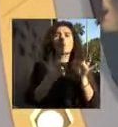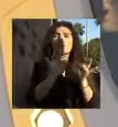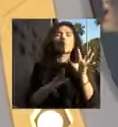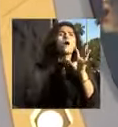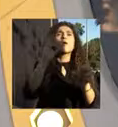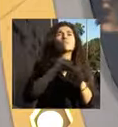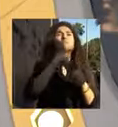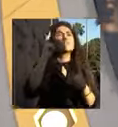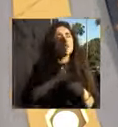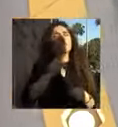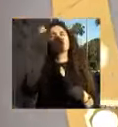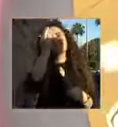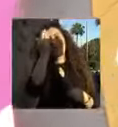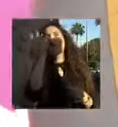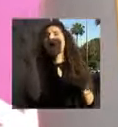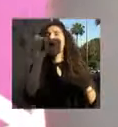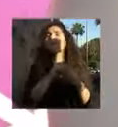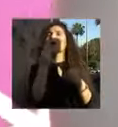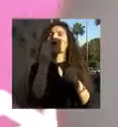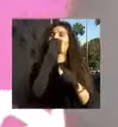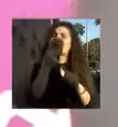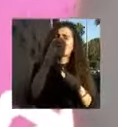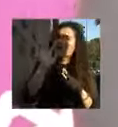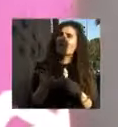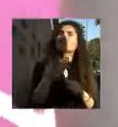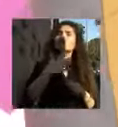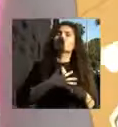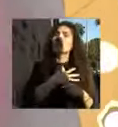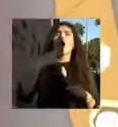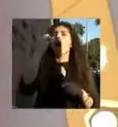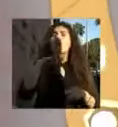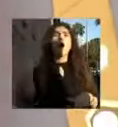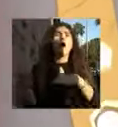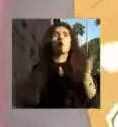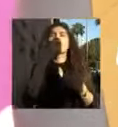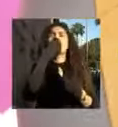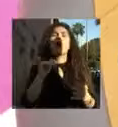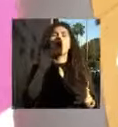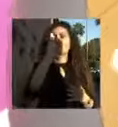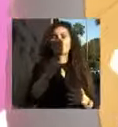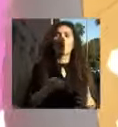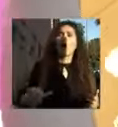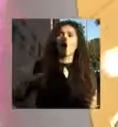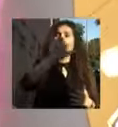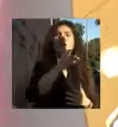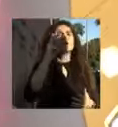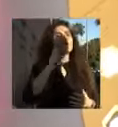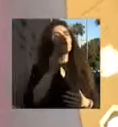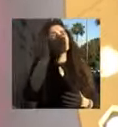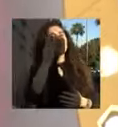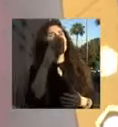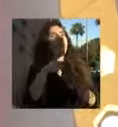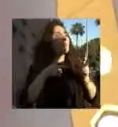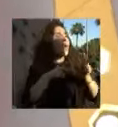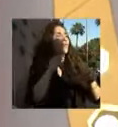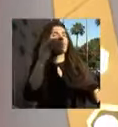zengindir, fakirdir, İyi Partilidir, CHP'lidir, AK Partilidir ayrımı olmadan herkes zengini fakiri metroda seyahat